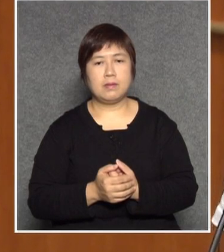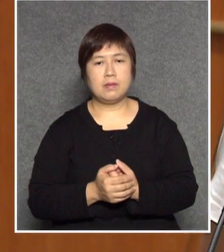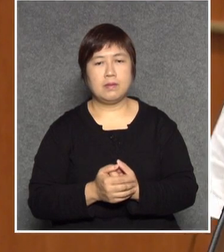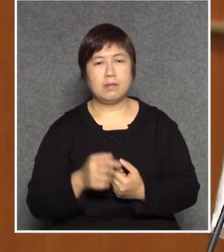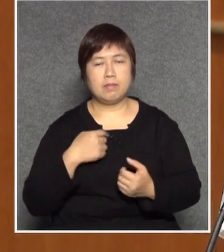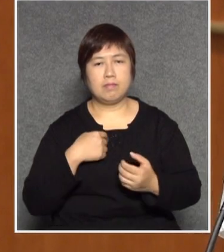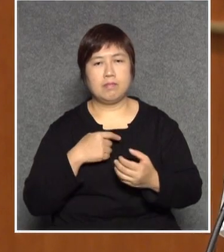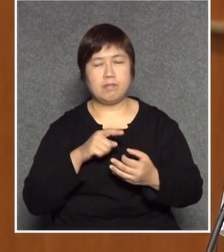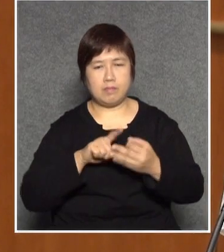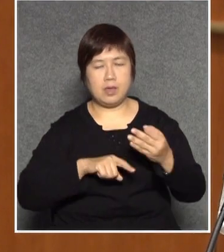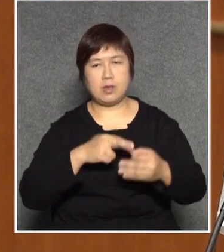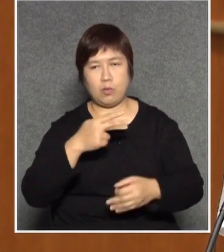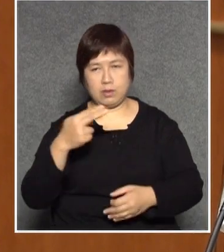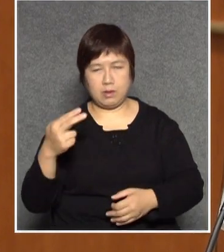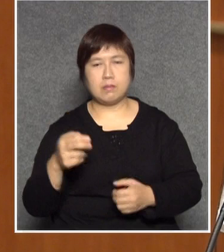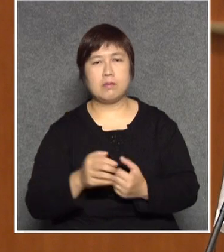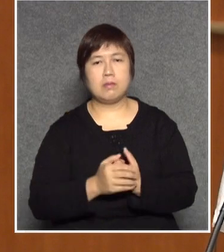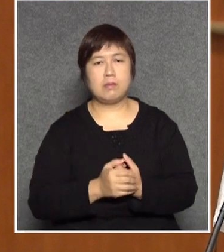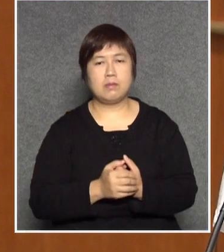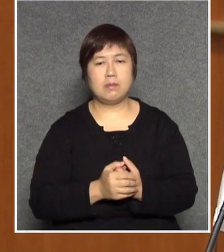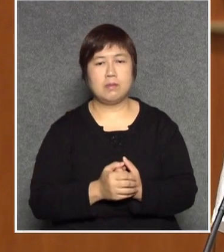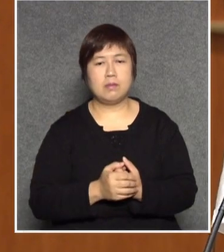本人有位精，